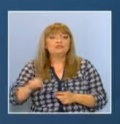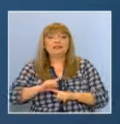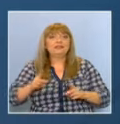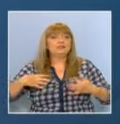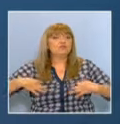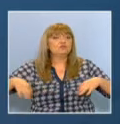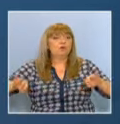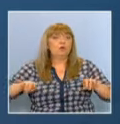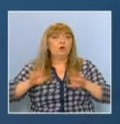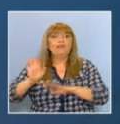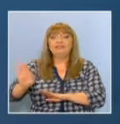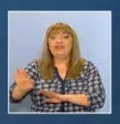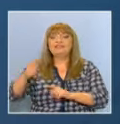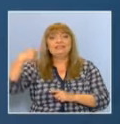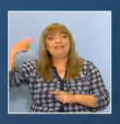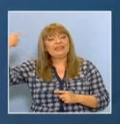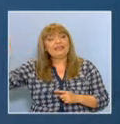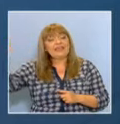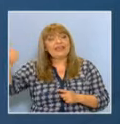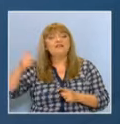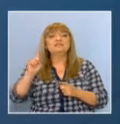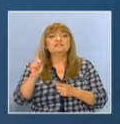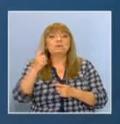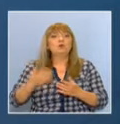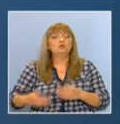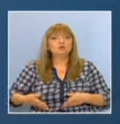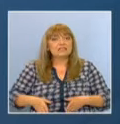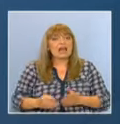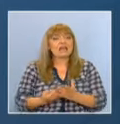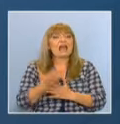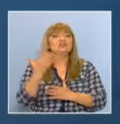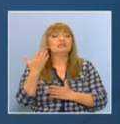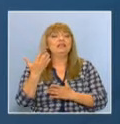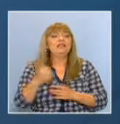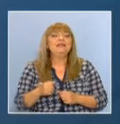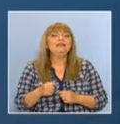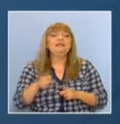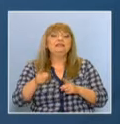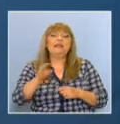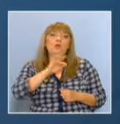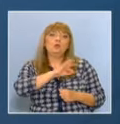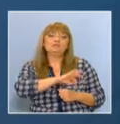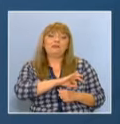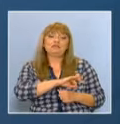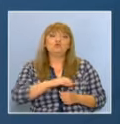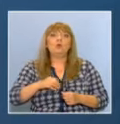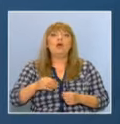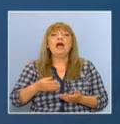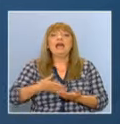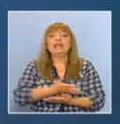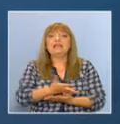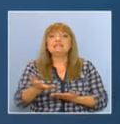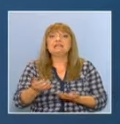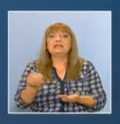всъщност тяхната идея в самото им зараждане е те успешно реализират икономически прогрес,